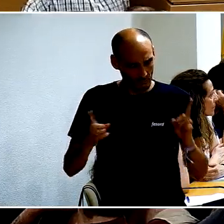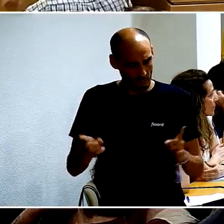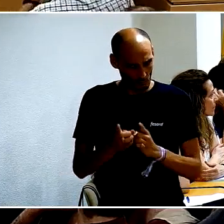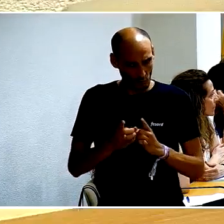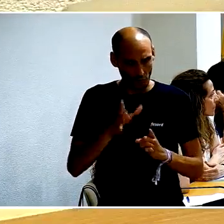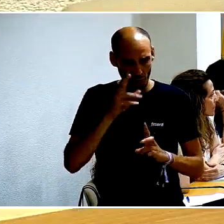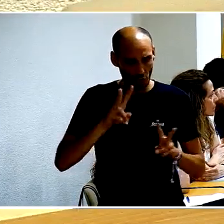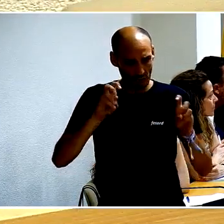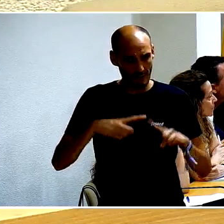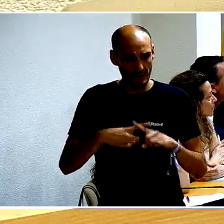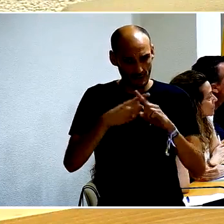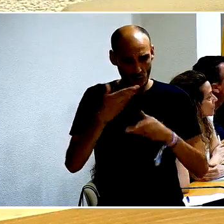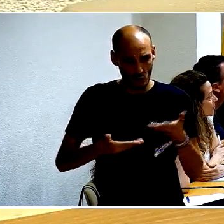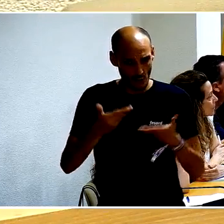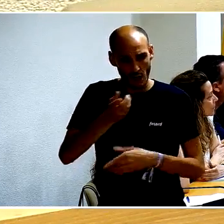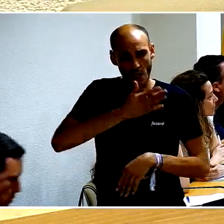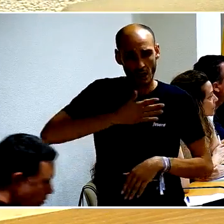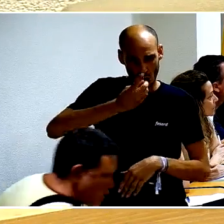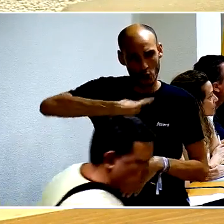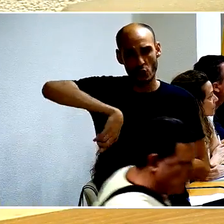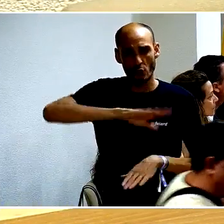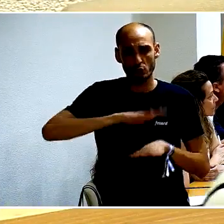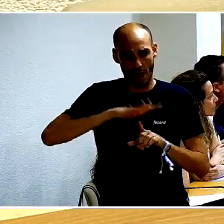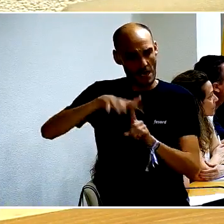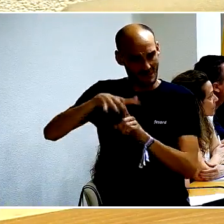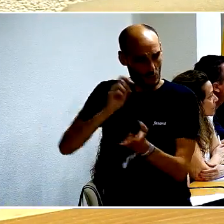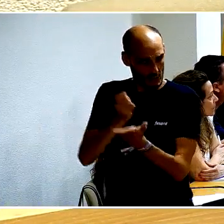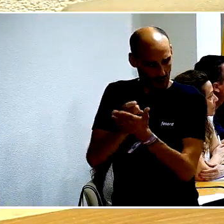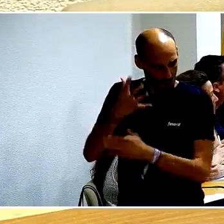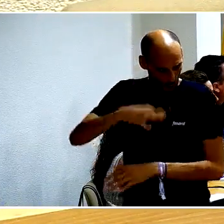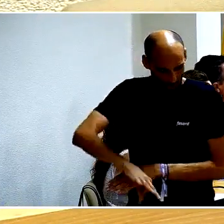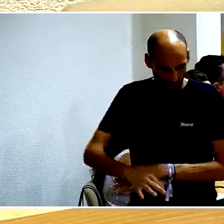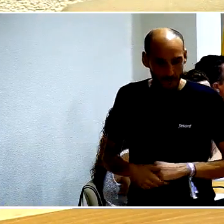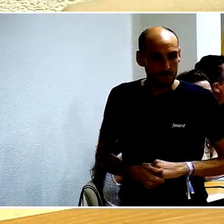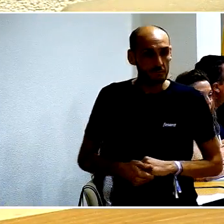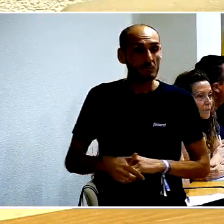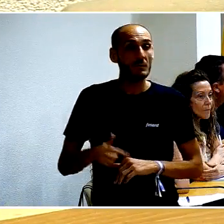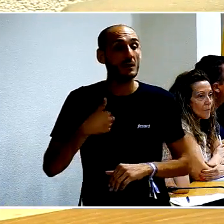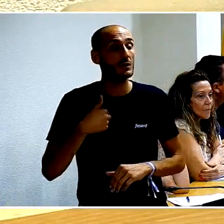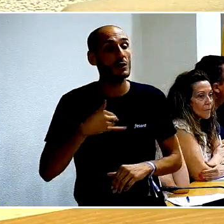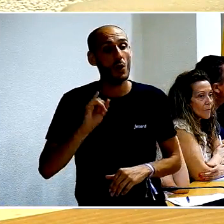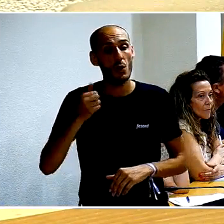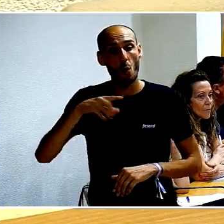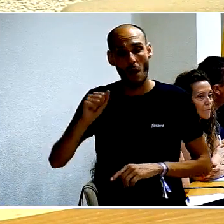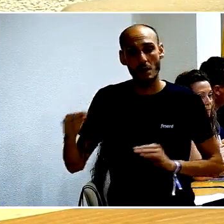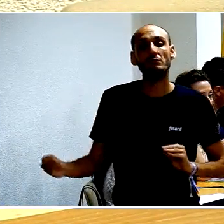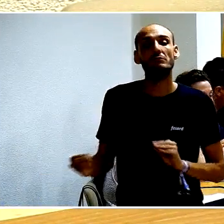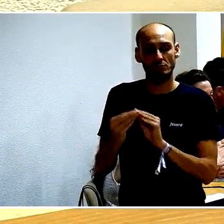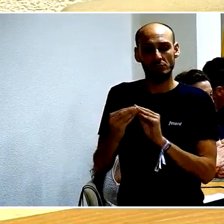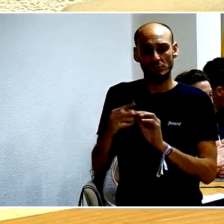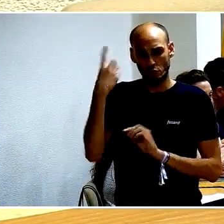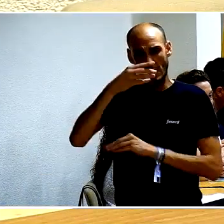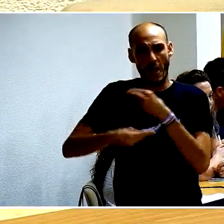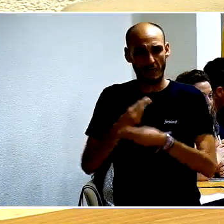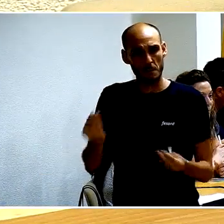tenim que aprovar perquè se puguen pagar aquestes factures que han arribat fora de temps. Coincidís que el senyor Ibor en que les coses se poden fer millor. De